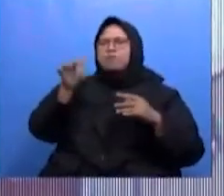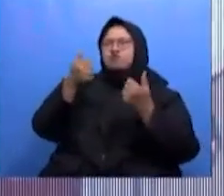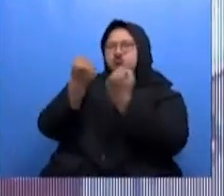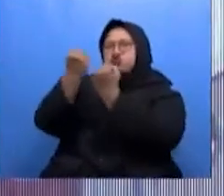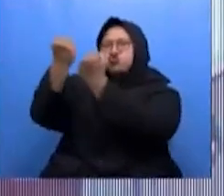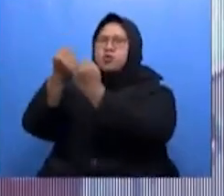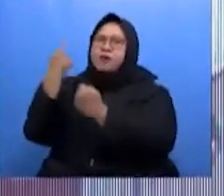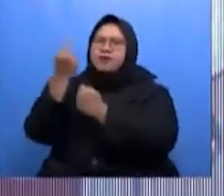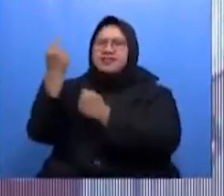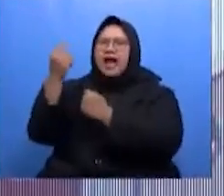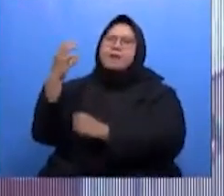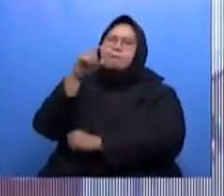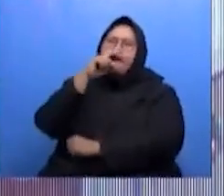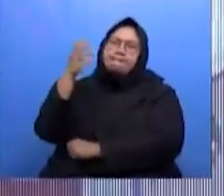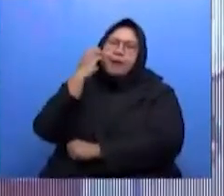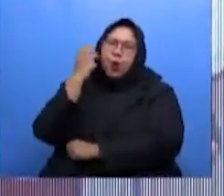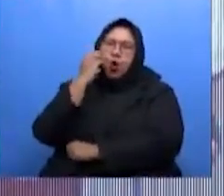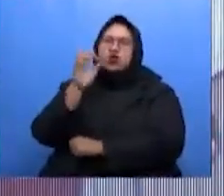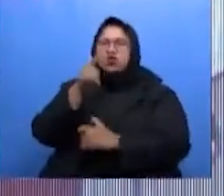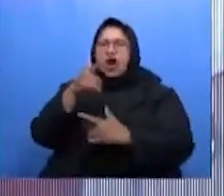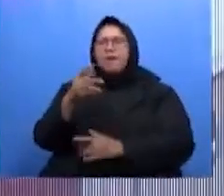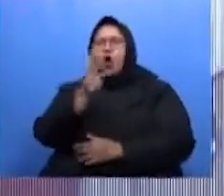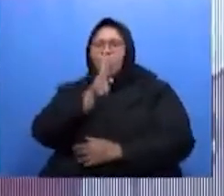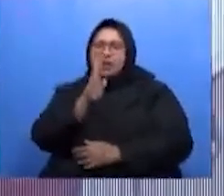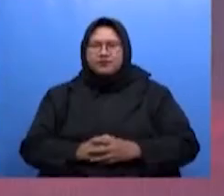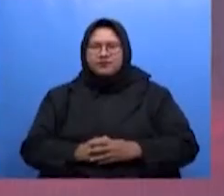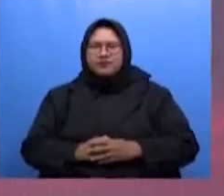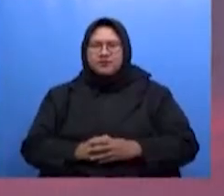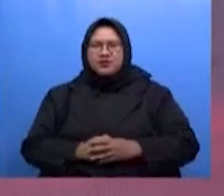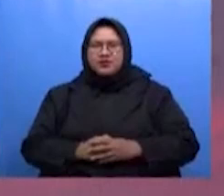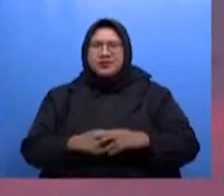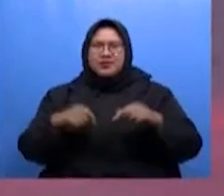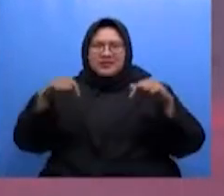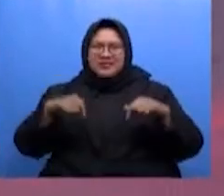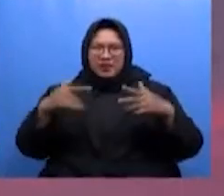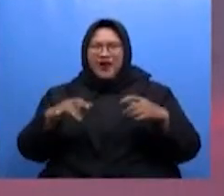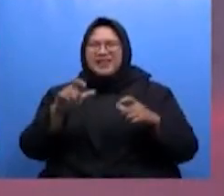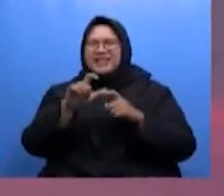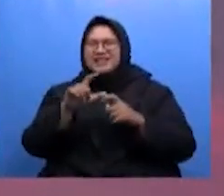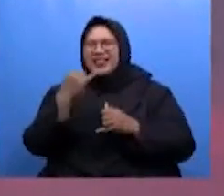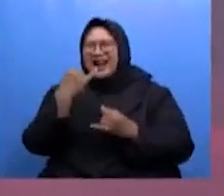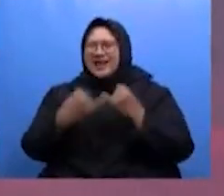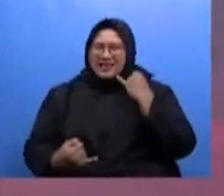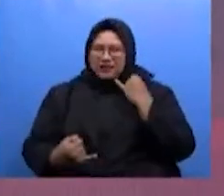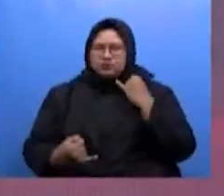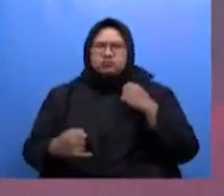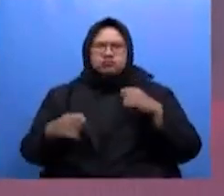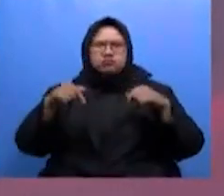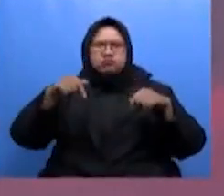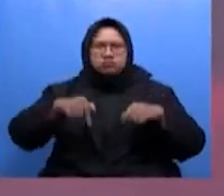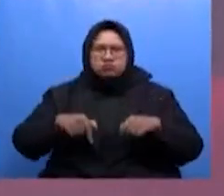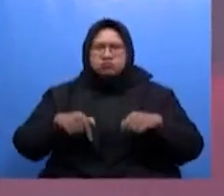depan dengan menjaga komitmen untuk tidak korupsi kita telah tiba di segmen terakhir di mana kini